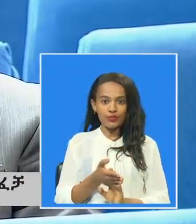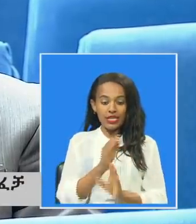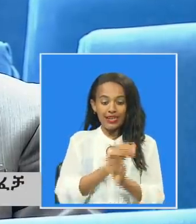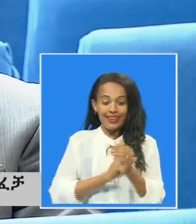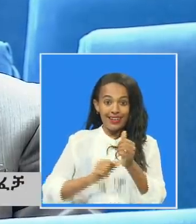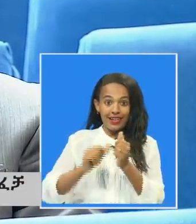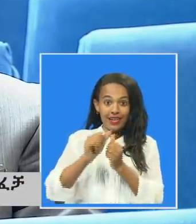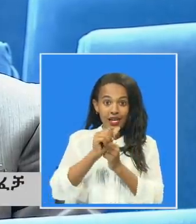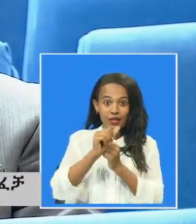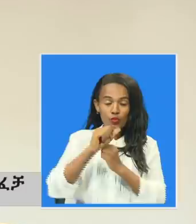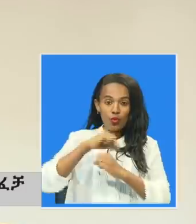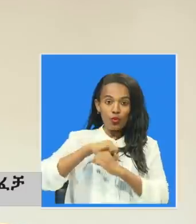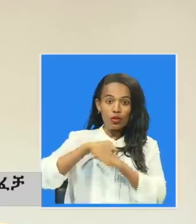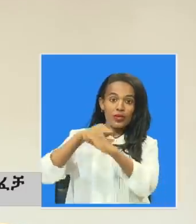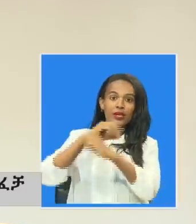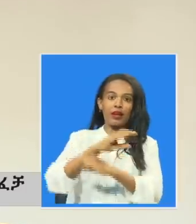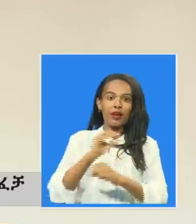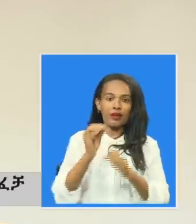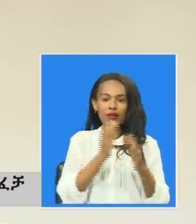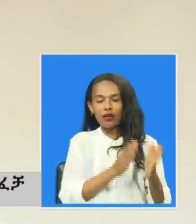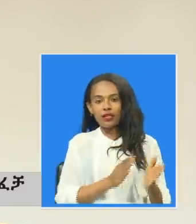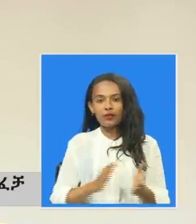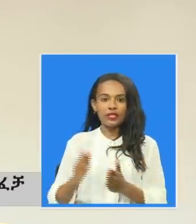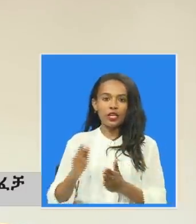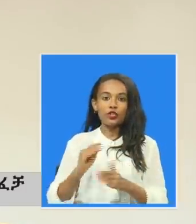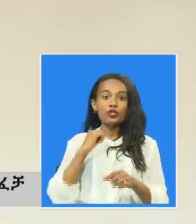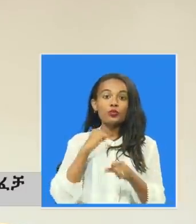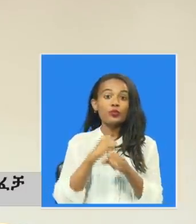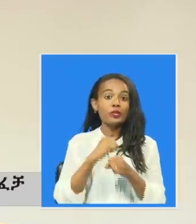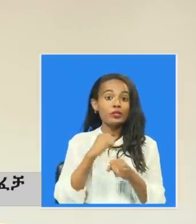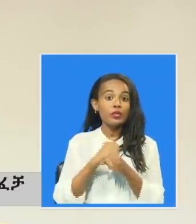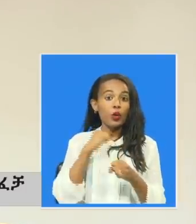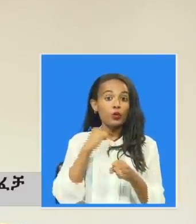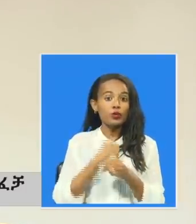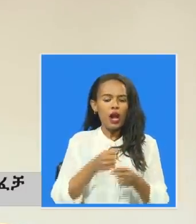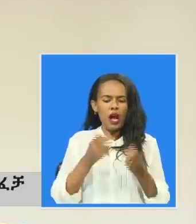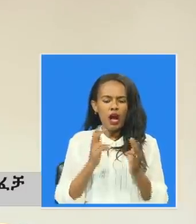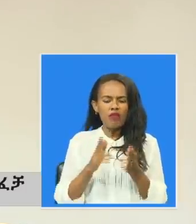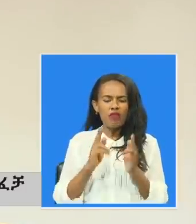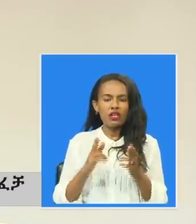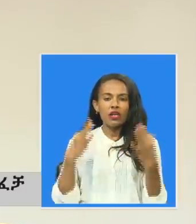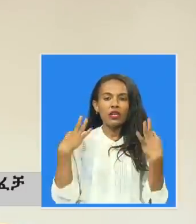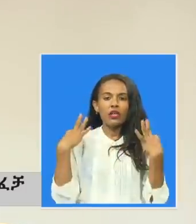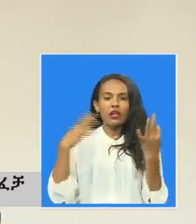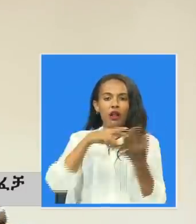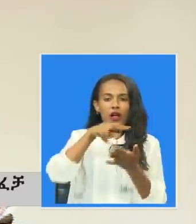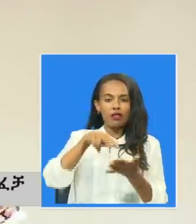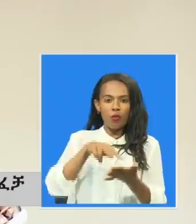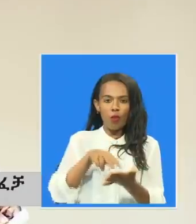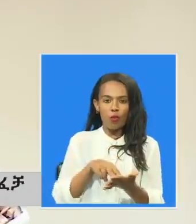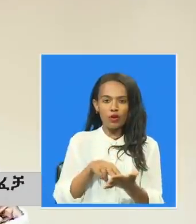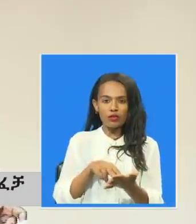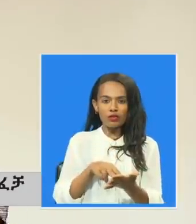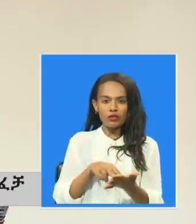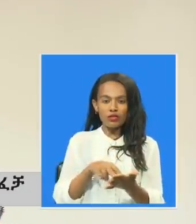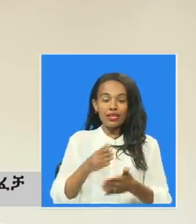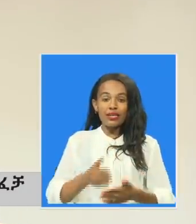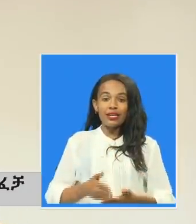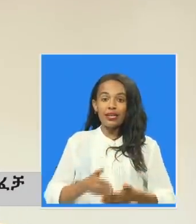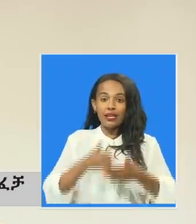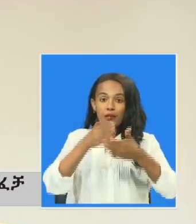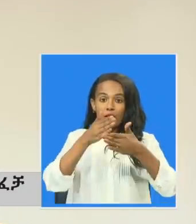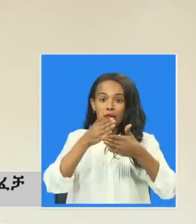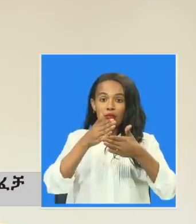ቀድሞ ለመከላከልና ለመዘጋጀት በተሰራው ስራ አፋጣኝ የጤና ተቋማትን